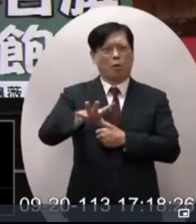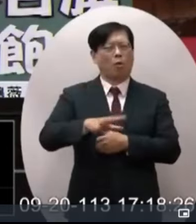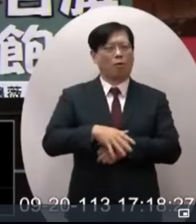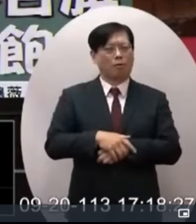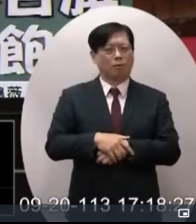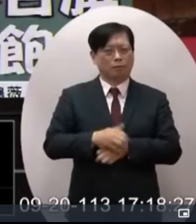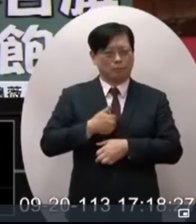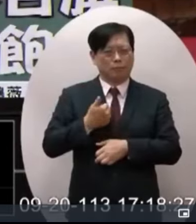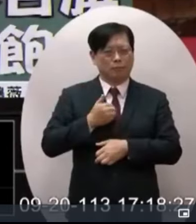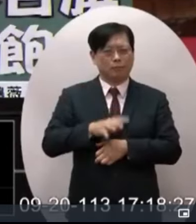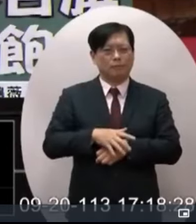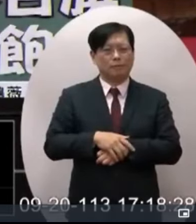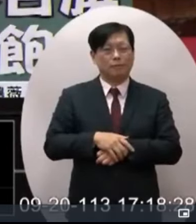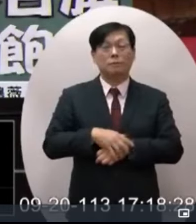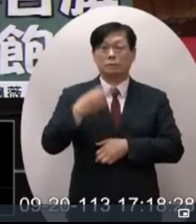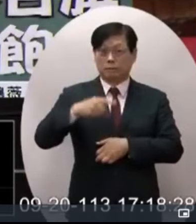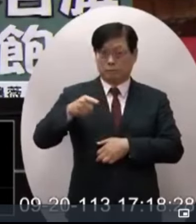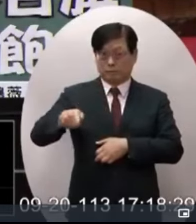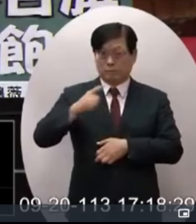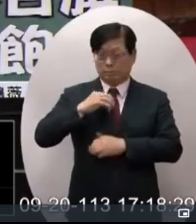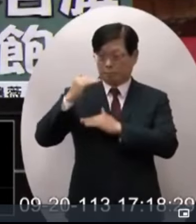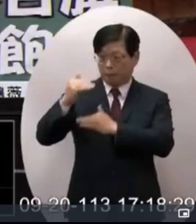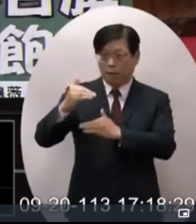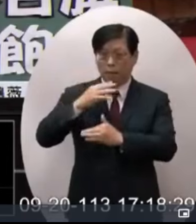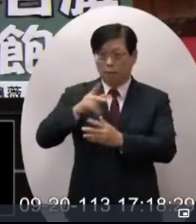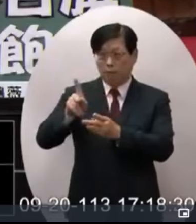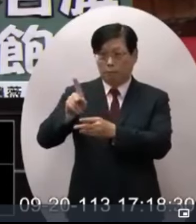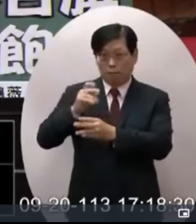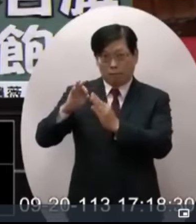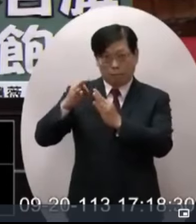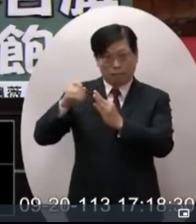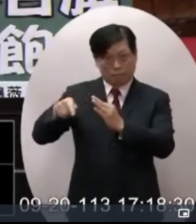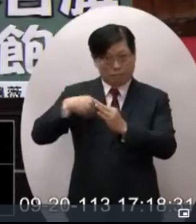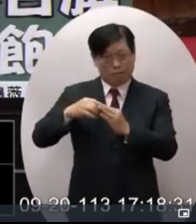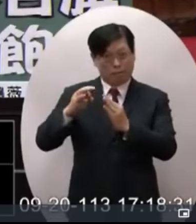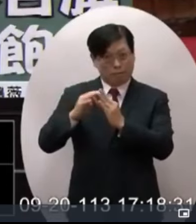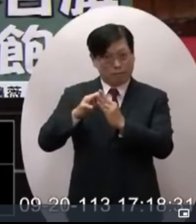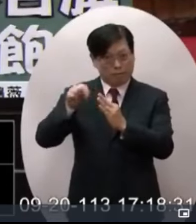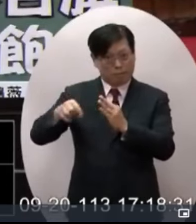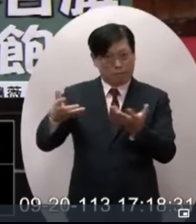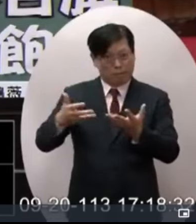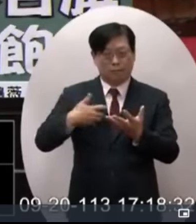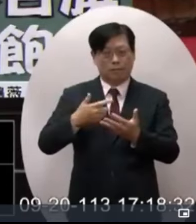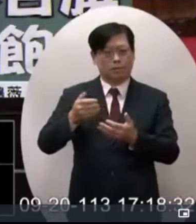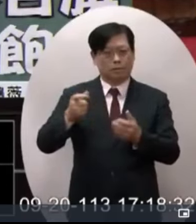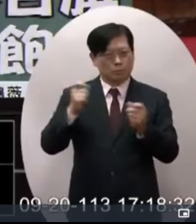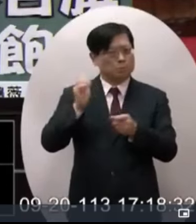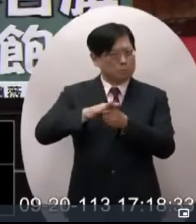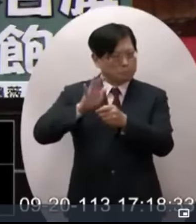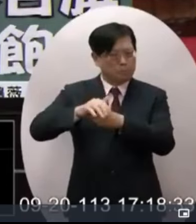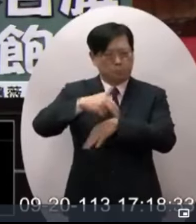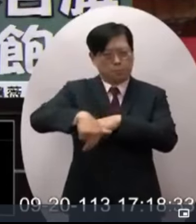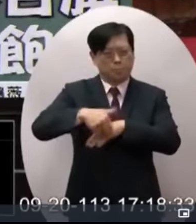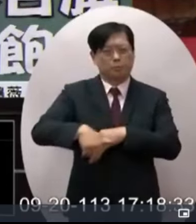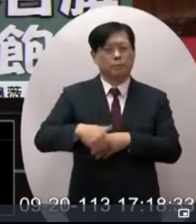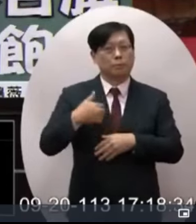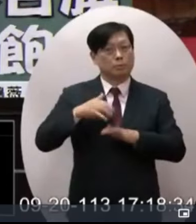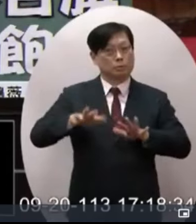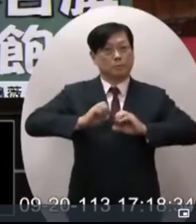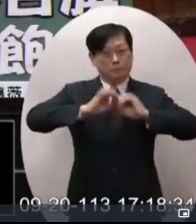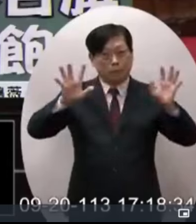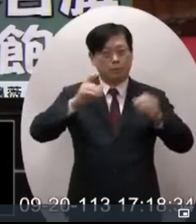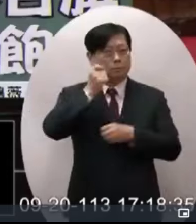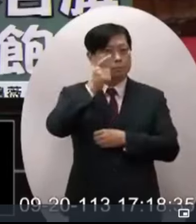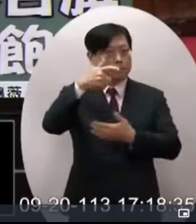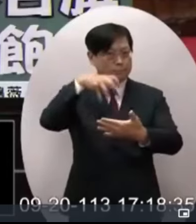啊。而且这个限贷令，你们最近赶快去做了一些补救措施。我在这边可以预言，